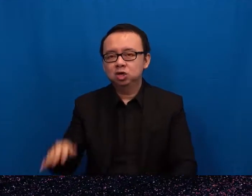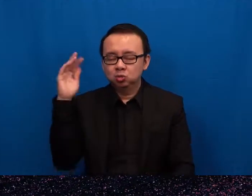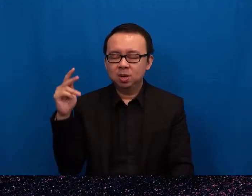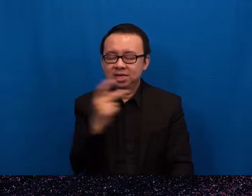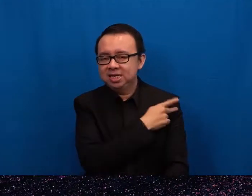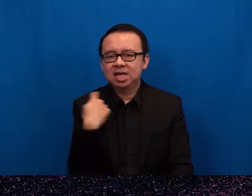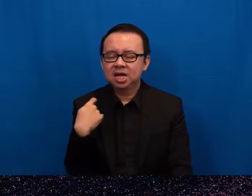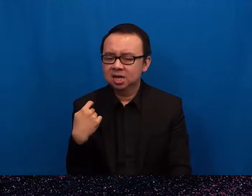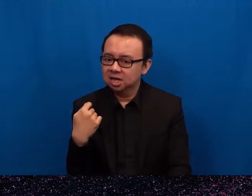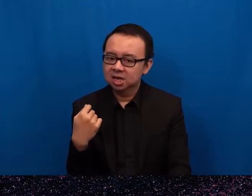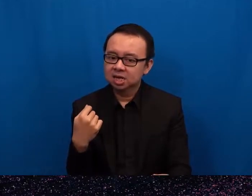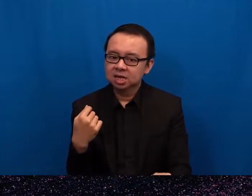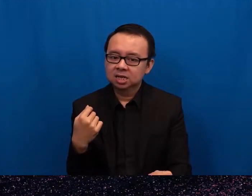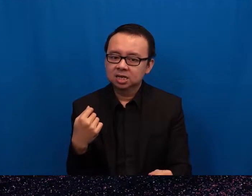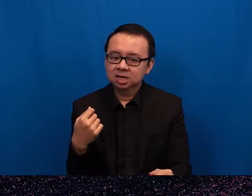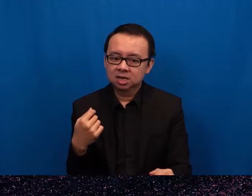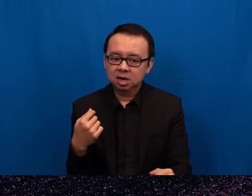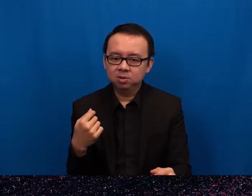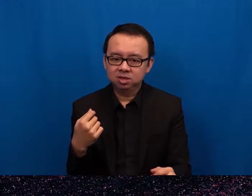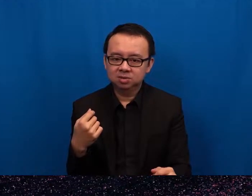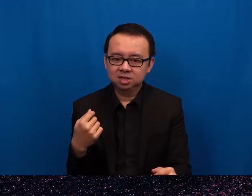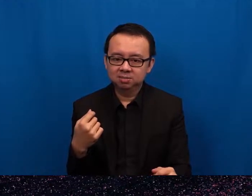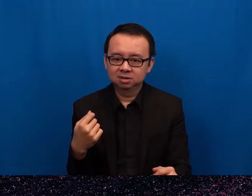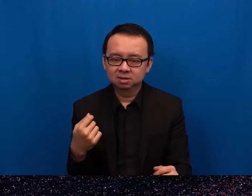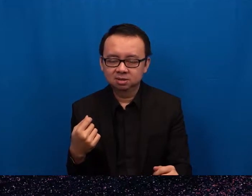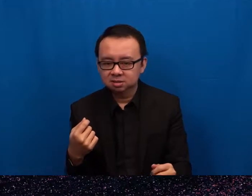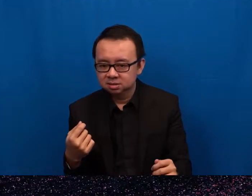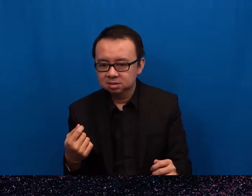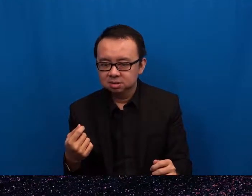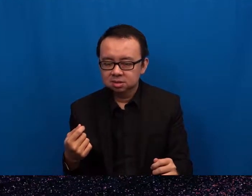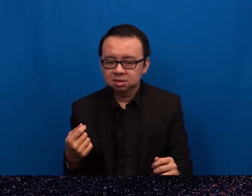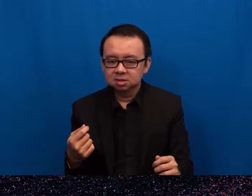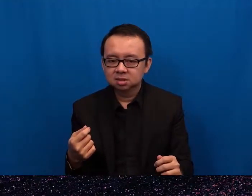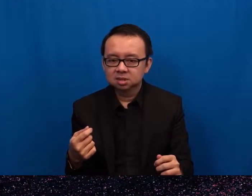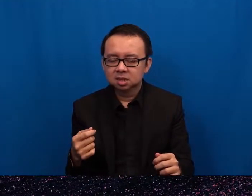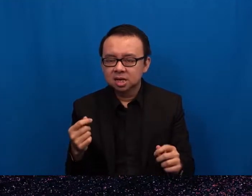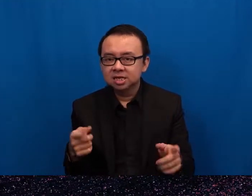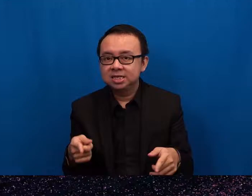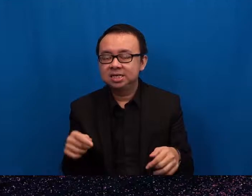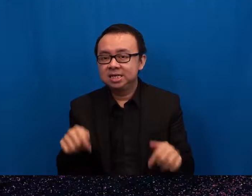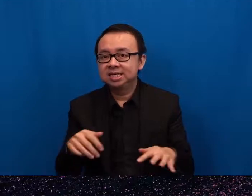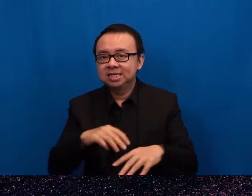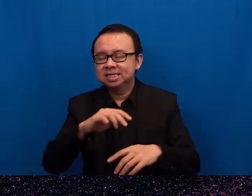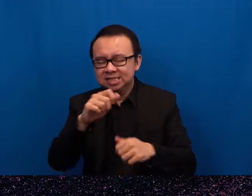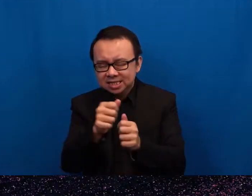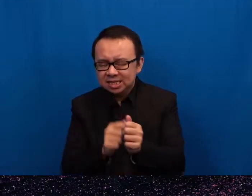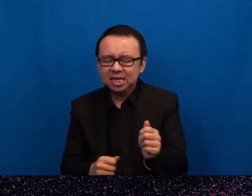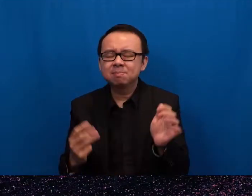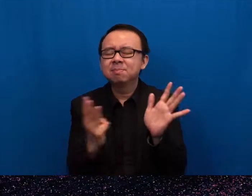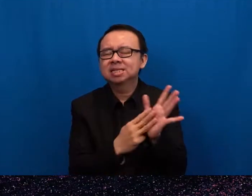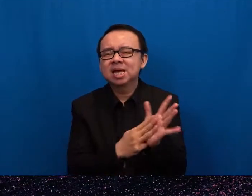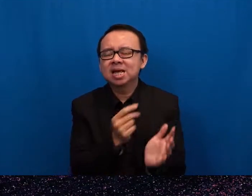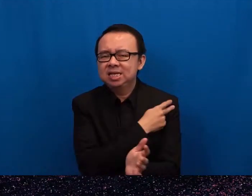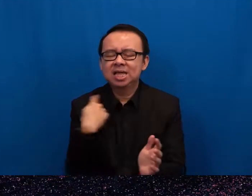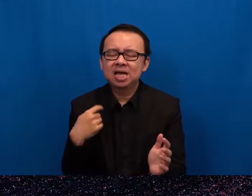fisik atau kesembuhan jasmani katakanlah. Ada sebuah kondisi atau circumstance atau keadaan yang merintangi. I pray in